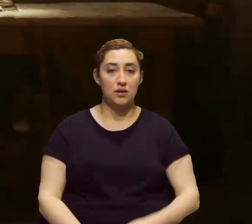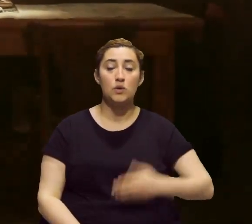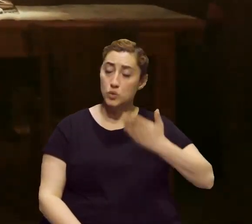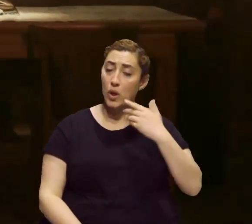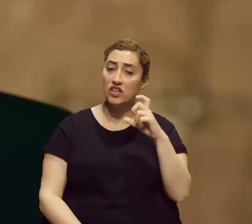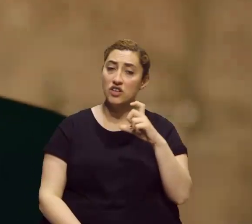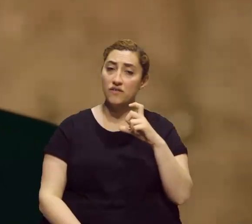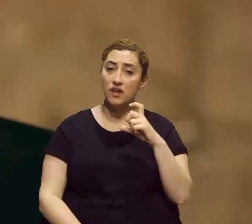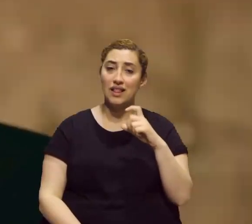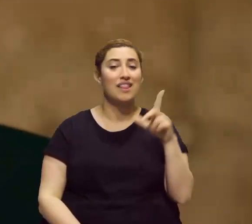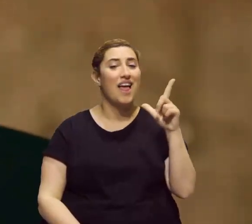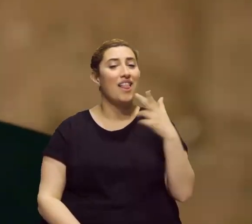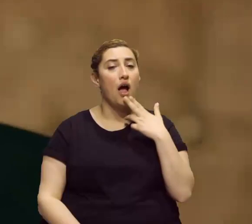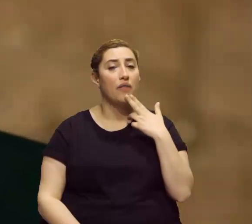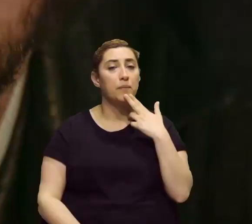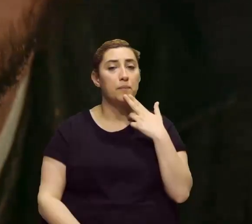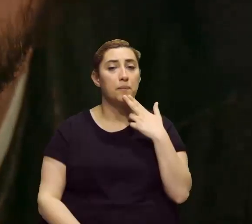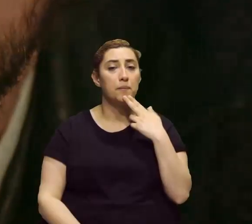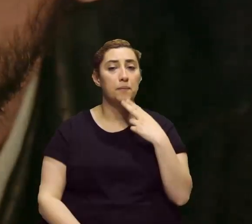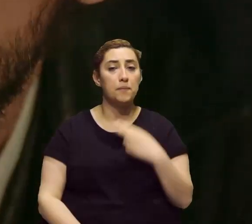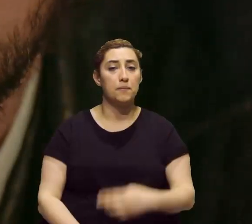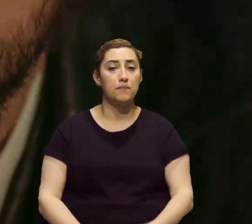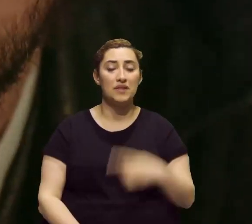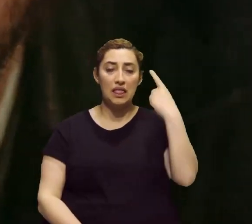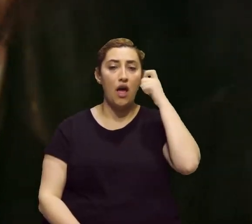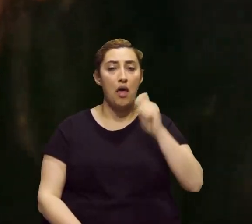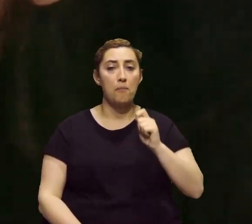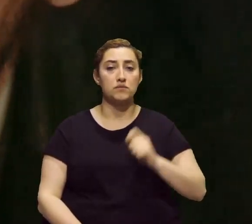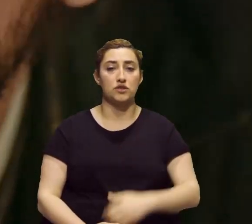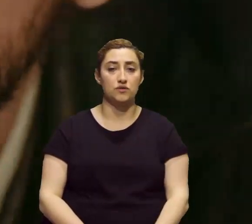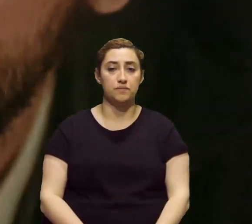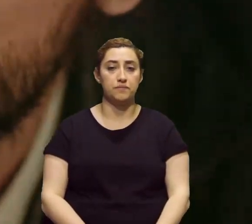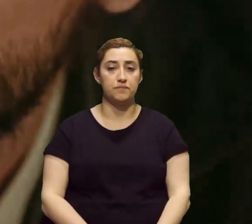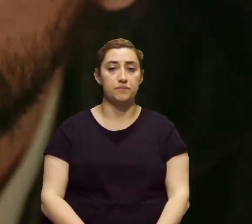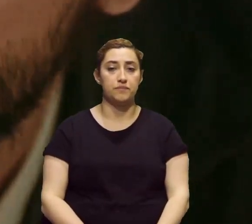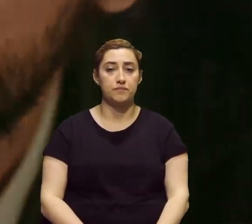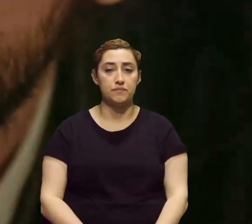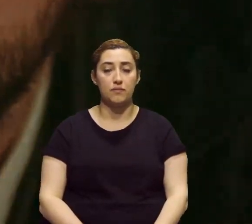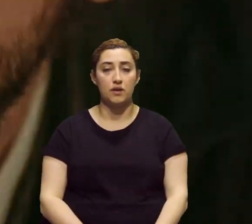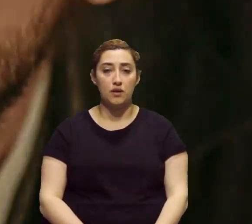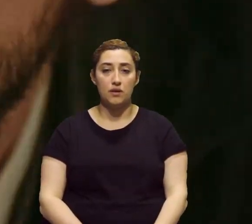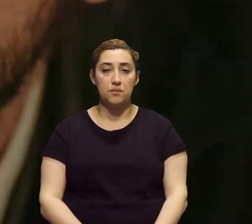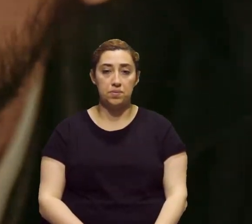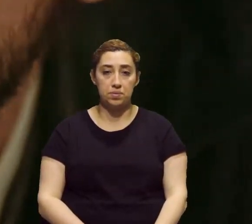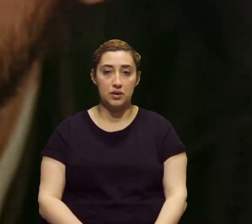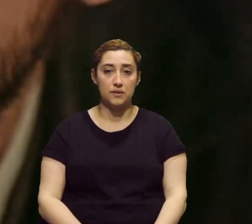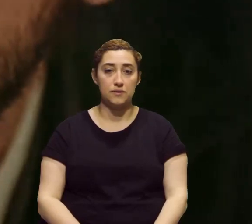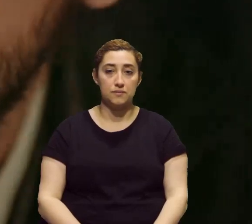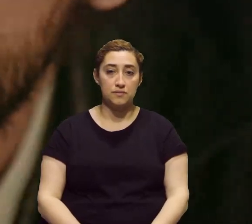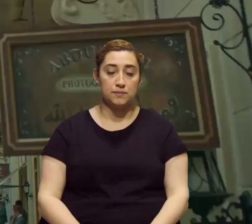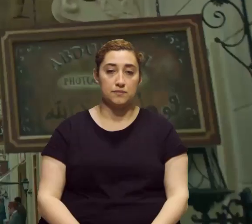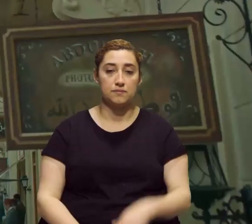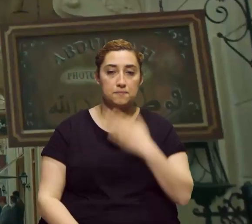Söyle Cevdet. Leyla Hanım. İntihar etmiş hanım. Mustafa Cevdet'in yüzüne hayretle baka